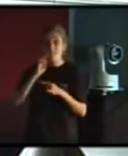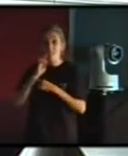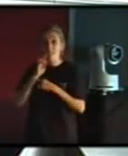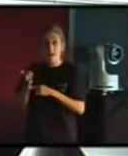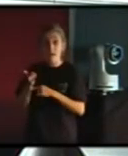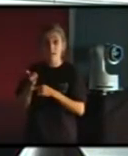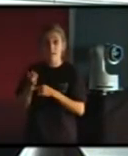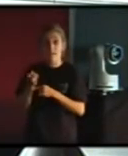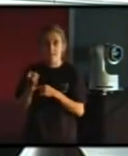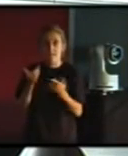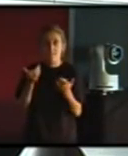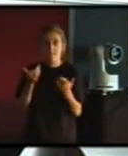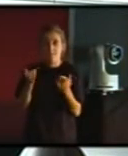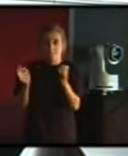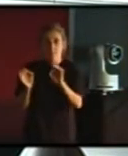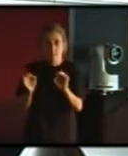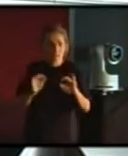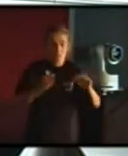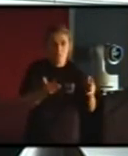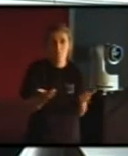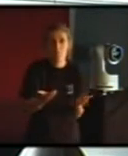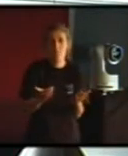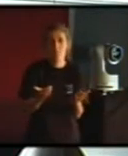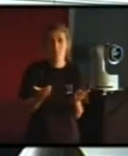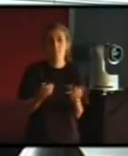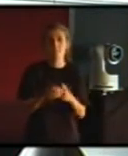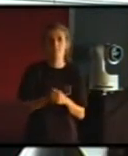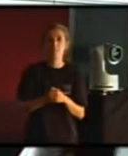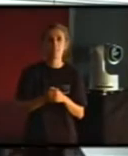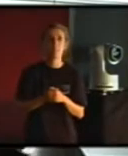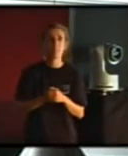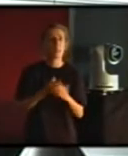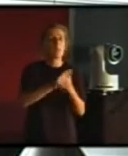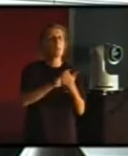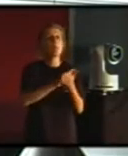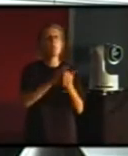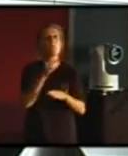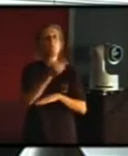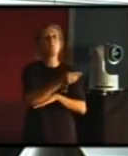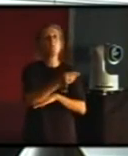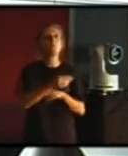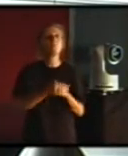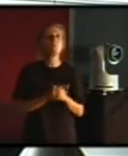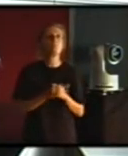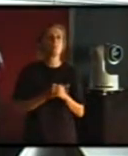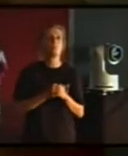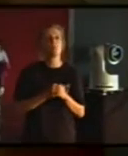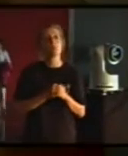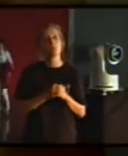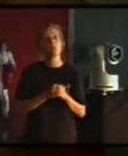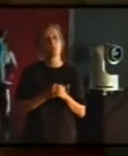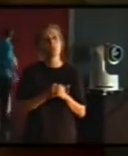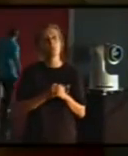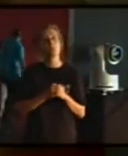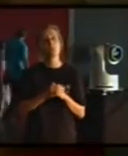forme construite référente. Les seules formes qu'il aurait pu y avoir, oui, c'était... Excusez-moi si je vous coupe, mais c'est parce que Pierre Lajuste parle de lignage, mais en matière, en